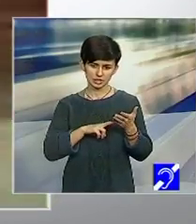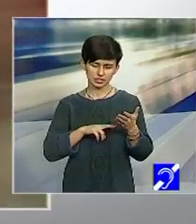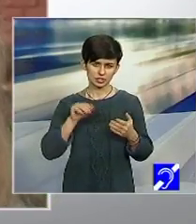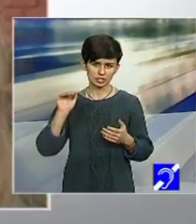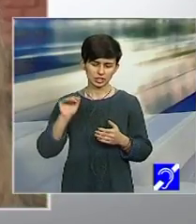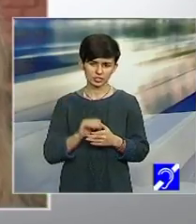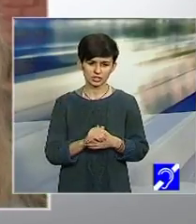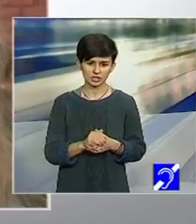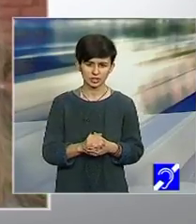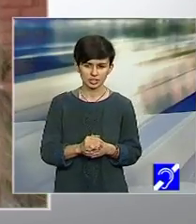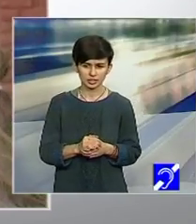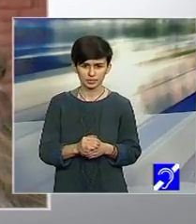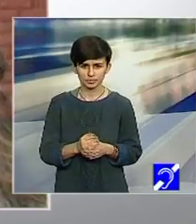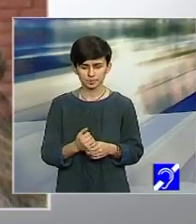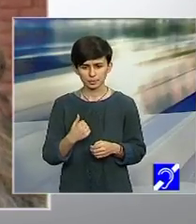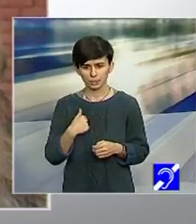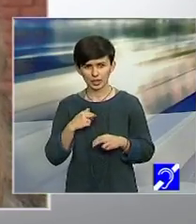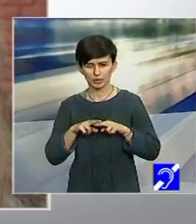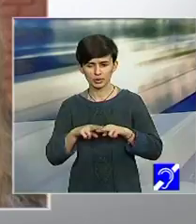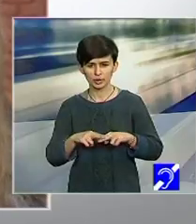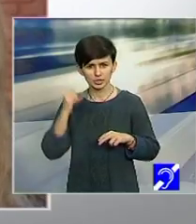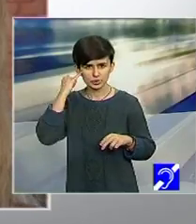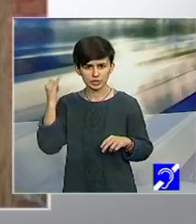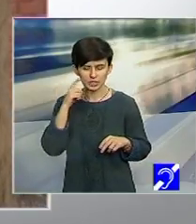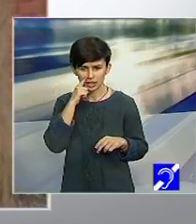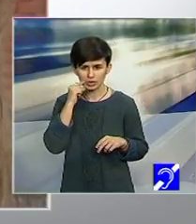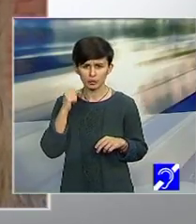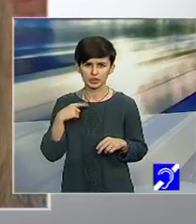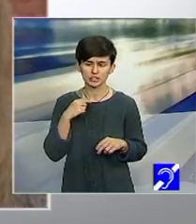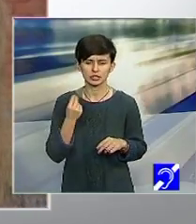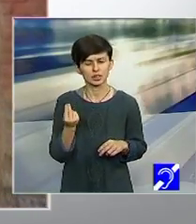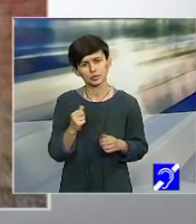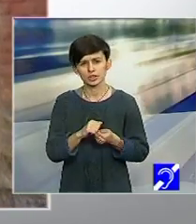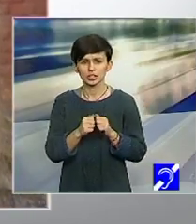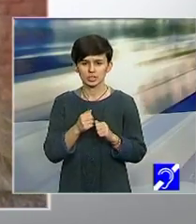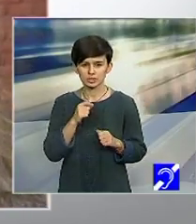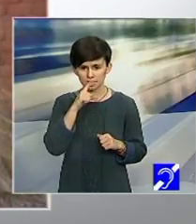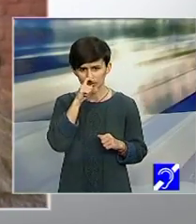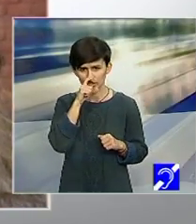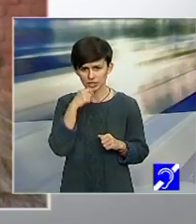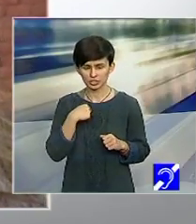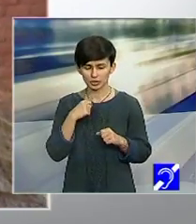tău? Căci oamenii pot să fiu și răi și buni, iar sunt mirate că Eva Morrison